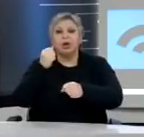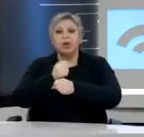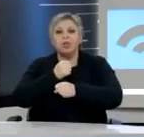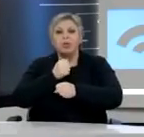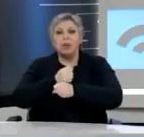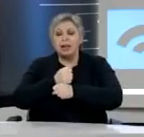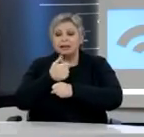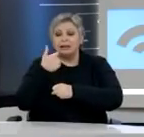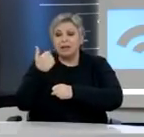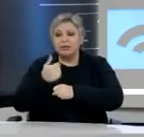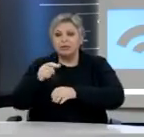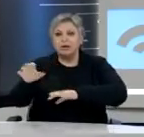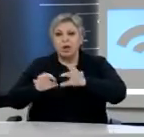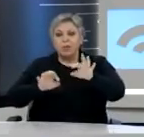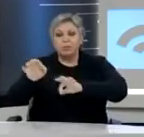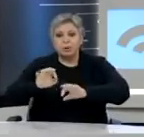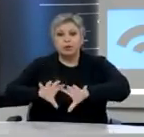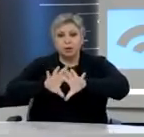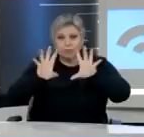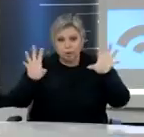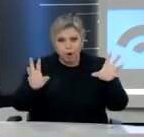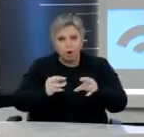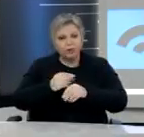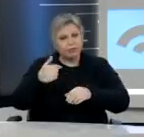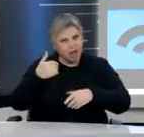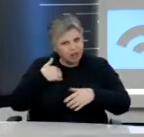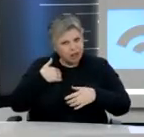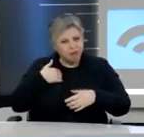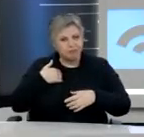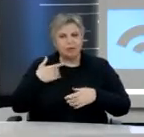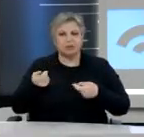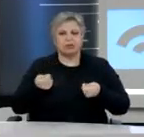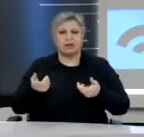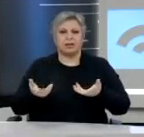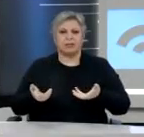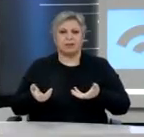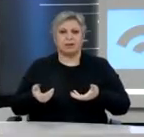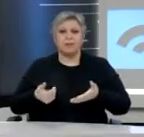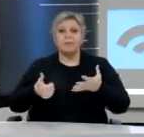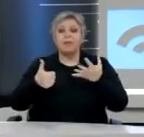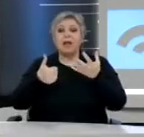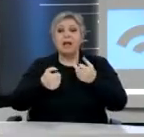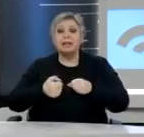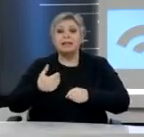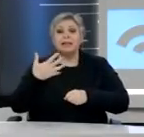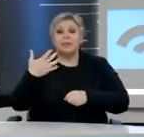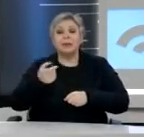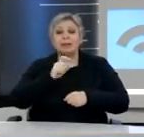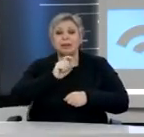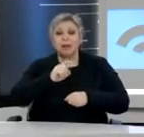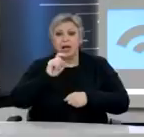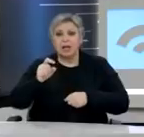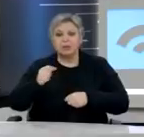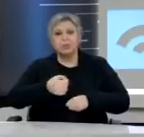τα χρόνια που κυβερνάμε εμείς. Ο ελληνικός λαός έχει γνώση. Όταν 65 δισεκατομμύρια τα σκληρά μέτρα λιτότητας που πάρθηκαν